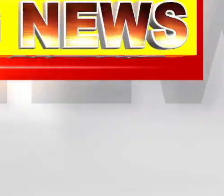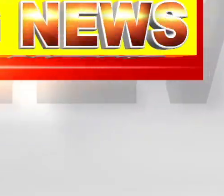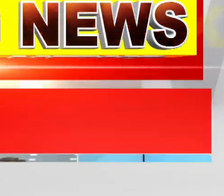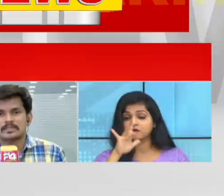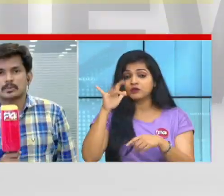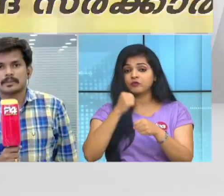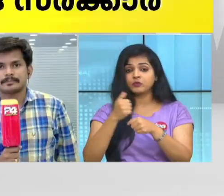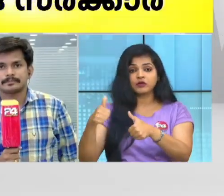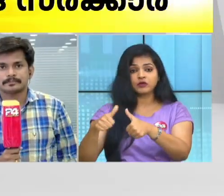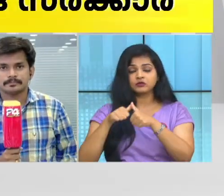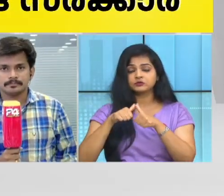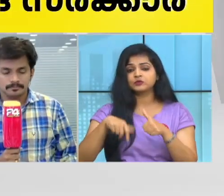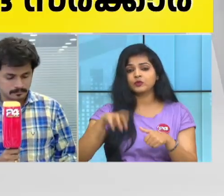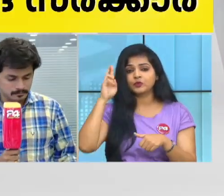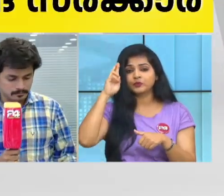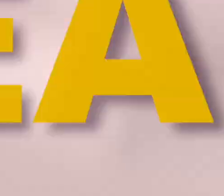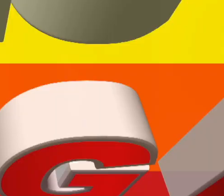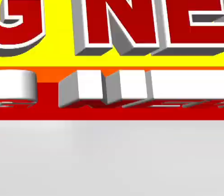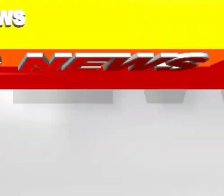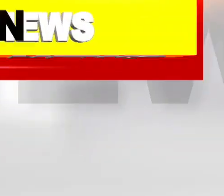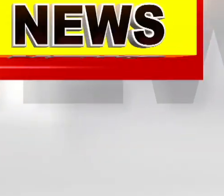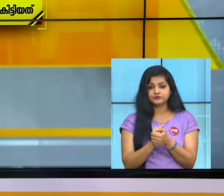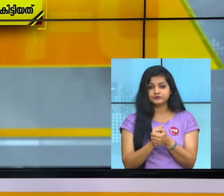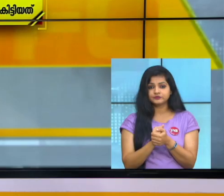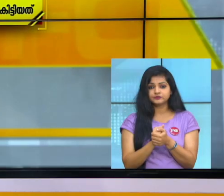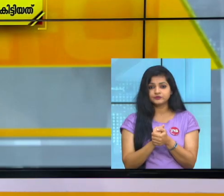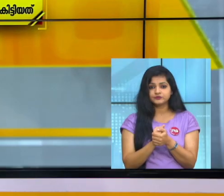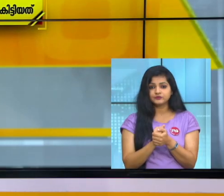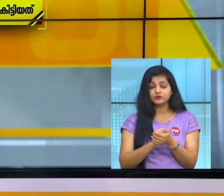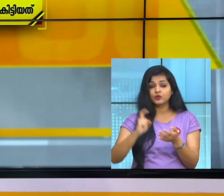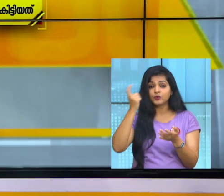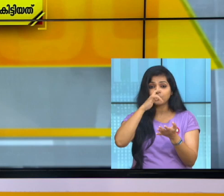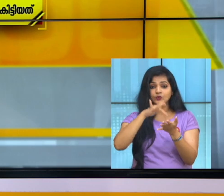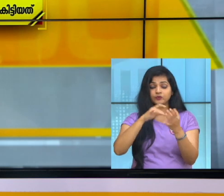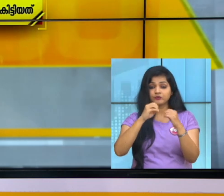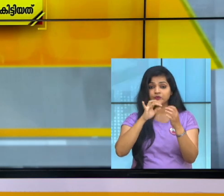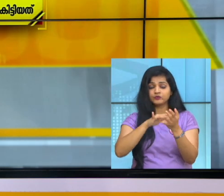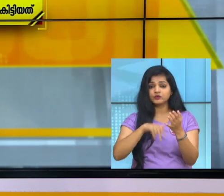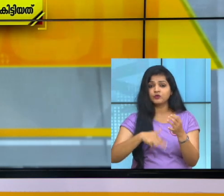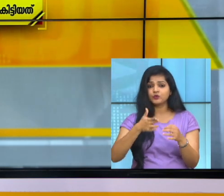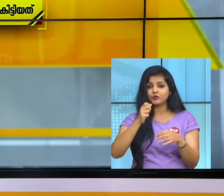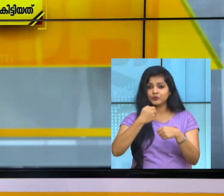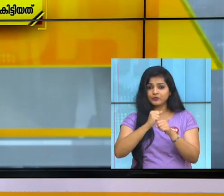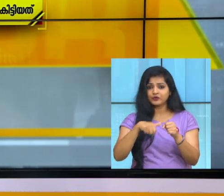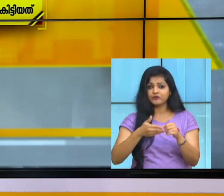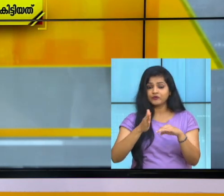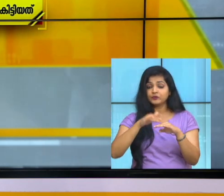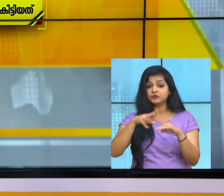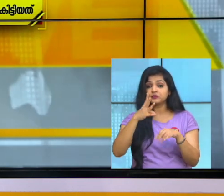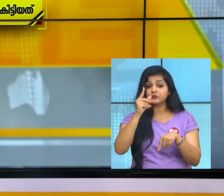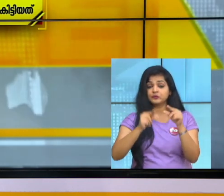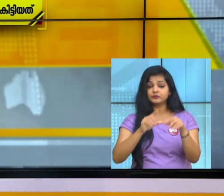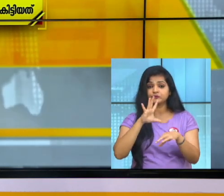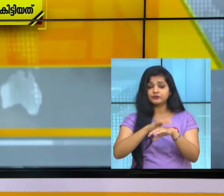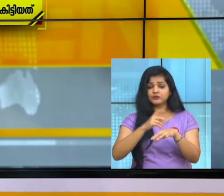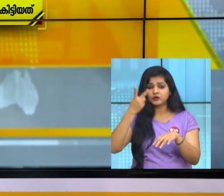നൽകുമെന്നാണ് പ്രതീക്ഷിക്കുന്നത്. ശരി, നിതിൻ അംബുജൻ ഡൽഹിയിൽ നിന്ന് വിവരങ്ങൾ പങ്കുവെക്കുകയായിരുന്നു. കോഴിക്കോട് ബാലുശ്ശേരിയിൽ നാടൻ തോക്കുമായി 3 പേർ പിടിയിൽ. സംശയം തോന്നിയ